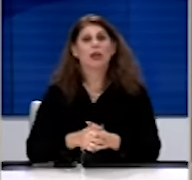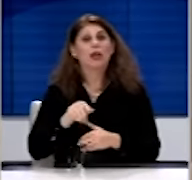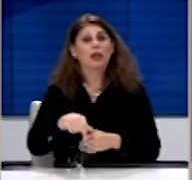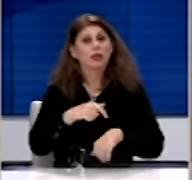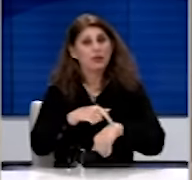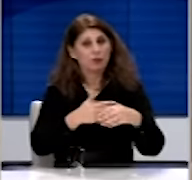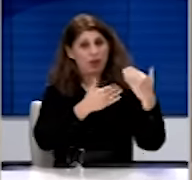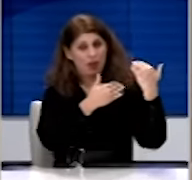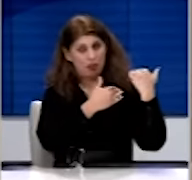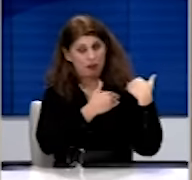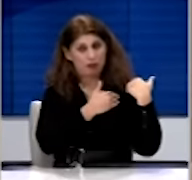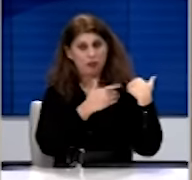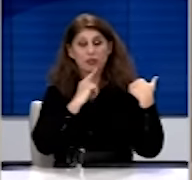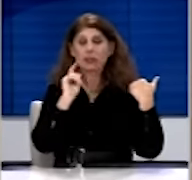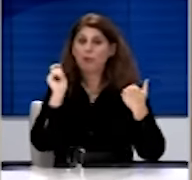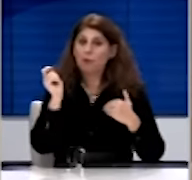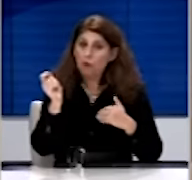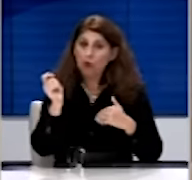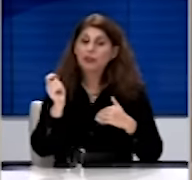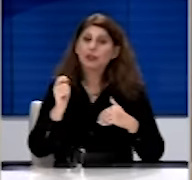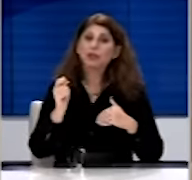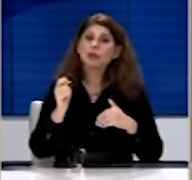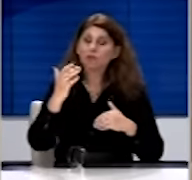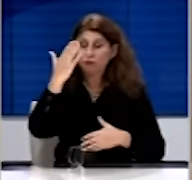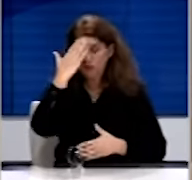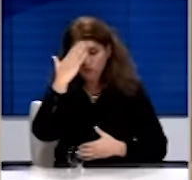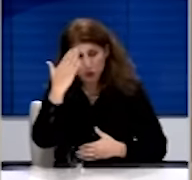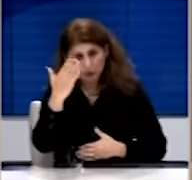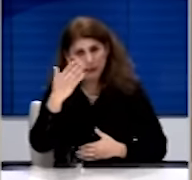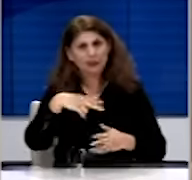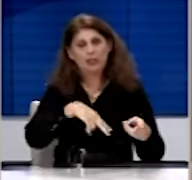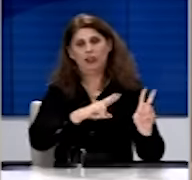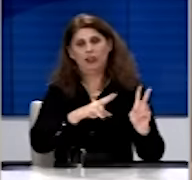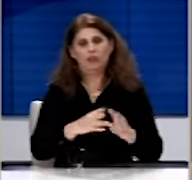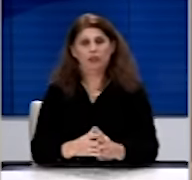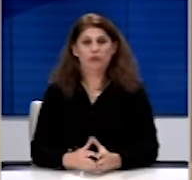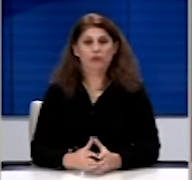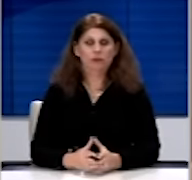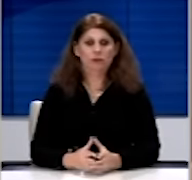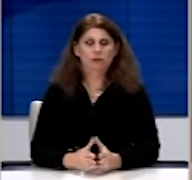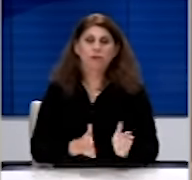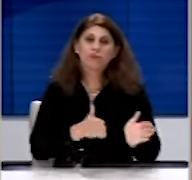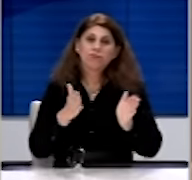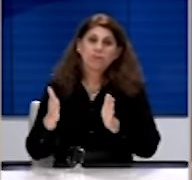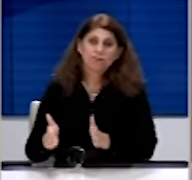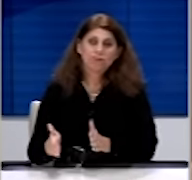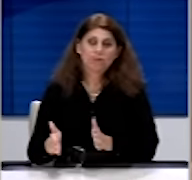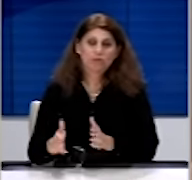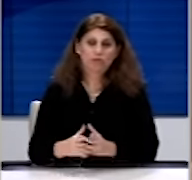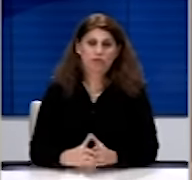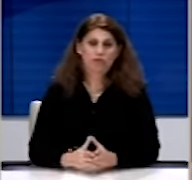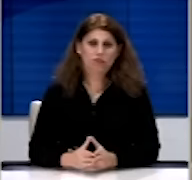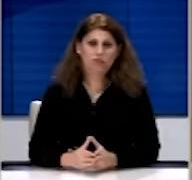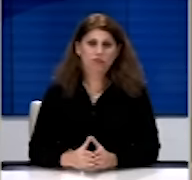τις ευθύνες σας για την πολιτική που ασπάζεστε και υλοποιείτε. Και από την άλλη,